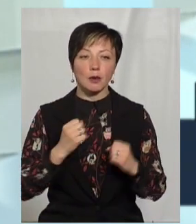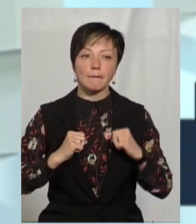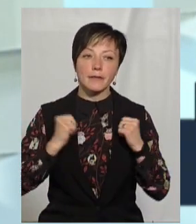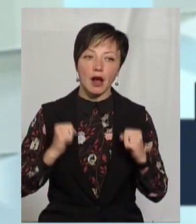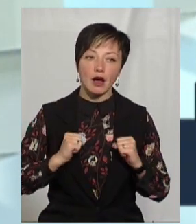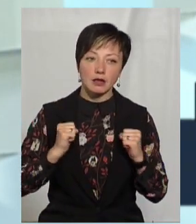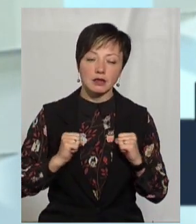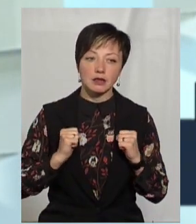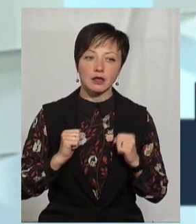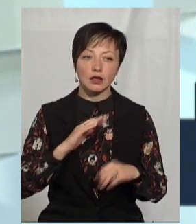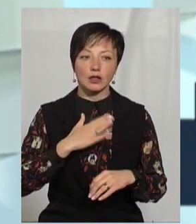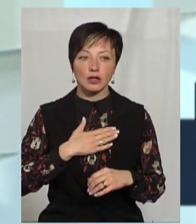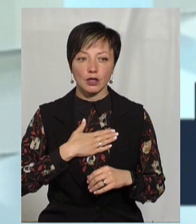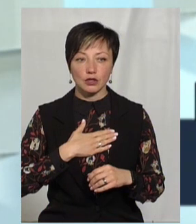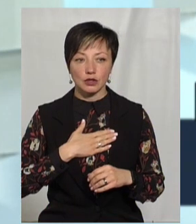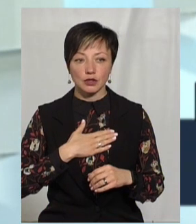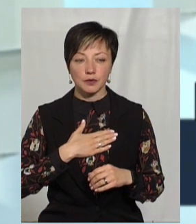прагнення, наші